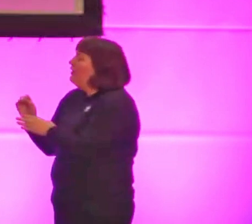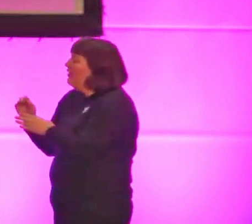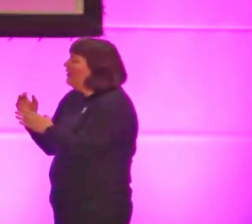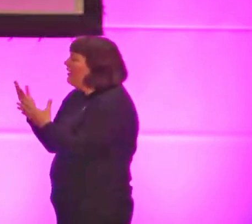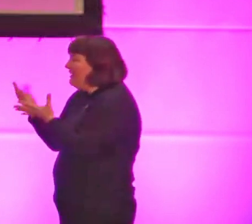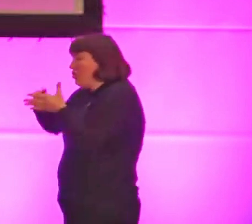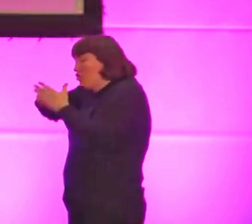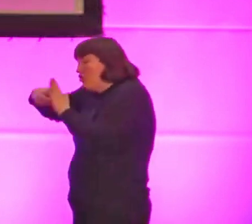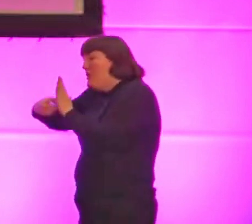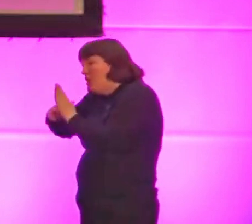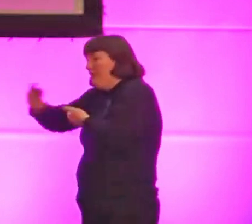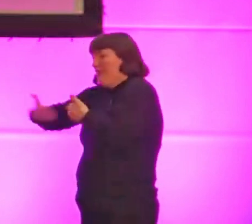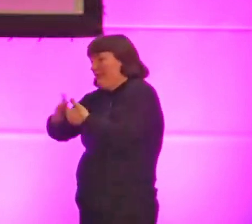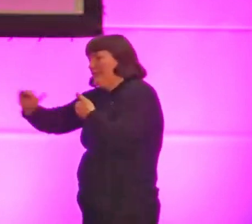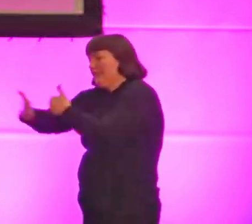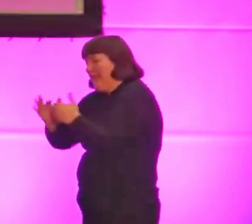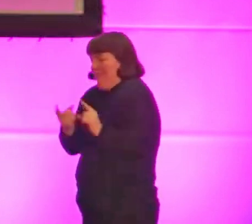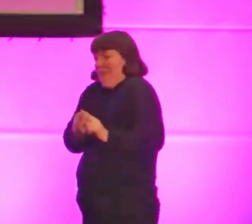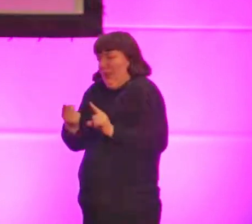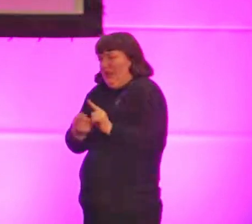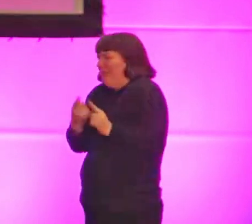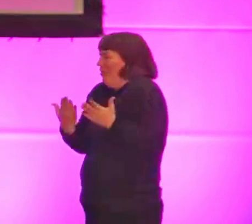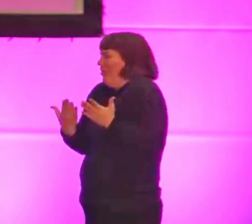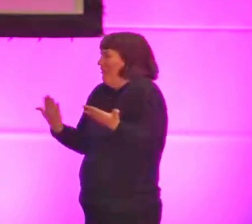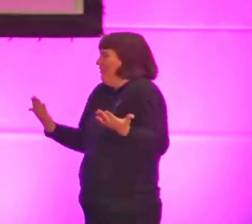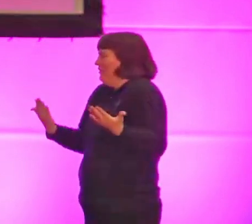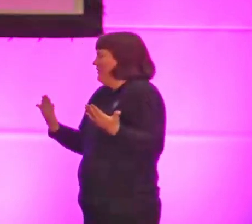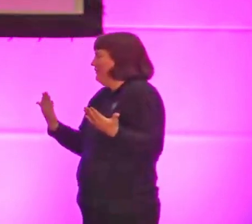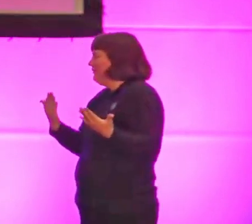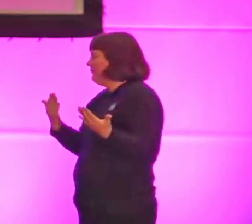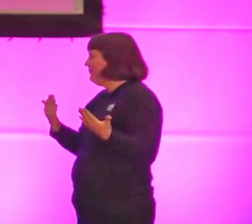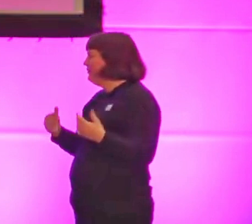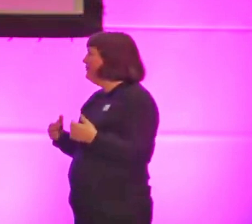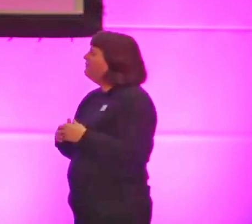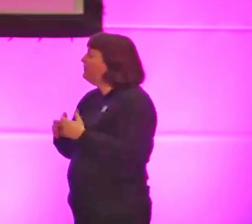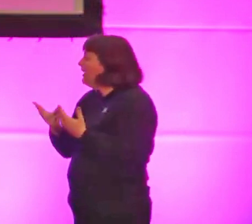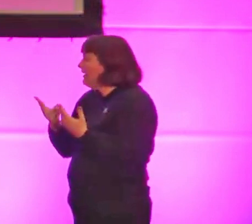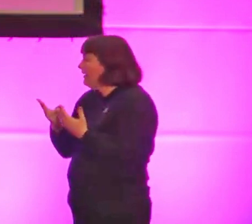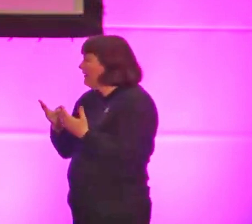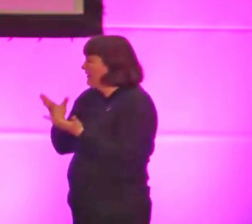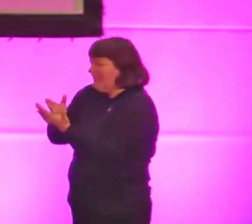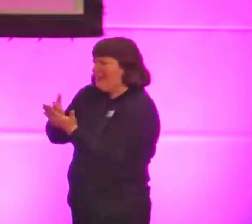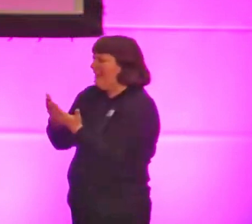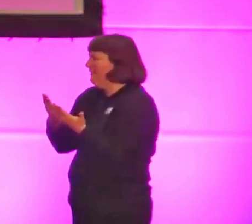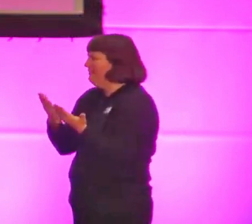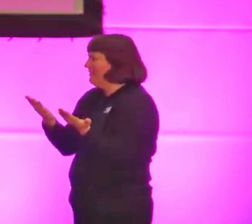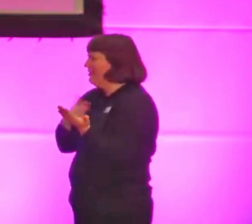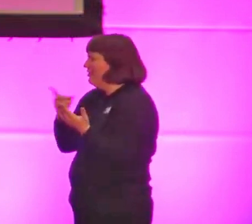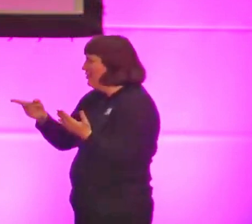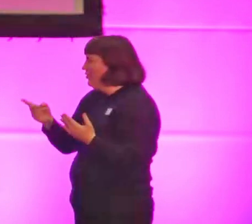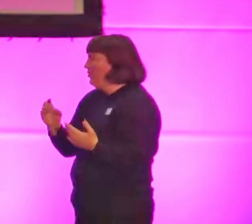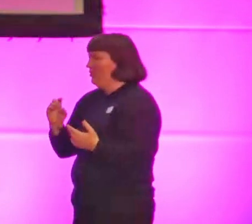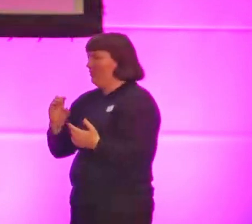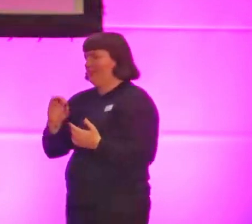Var det systematiskt eller var det början till den här försöken som eller var det helt rättmätigt, vad ska man säga? Nej, men det